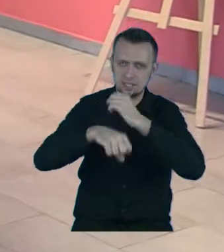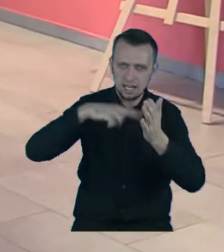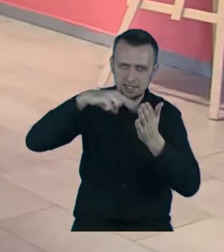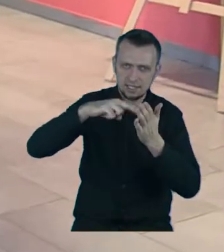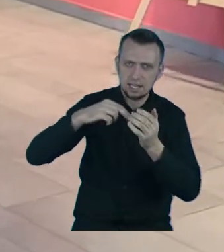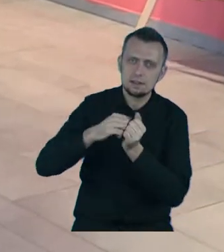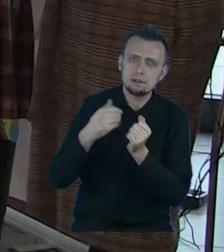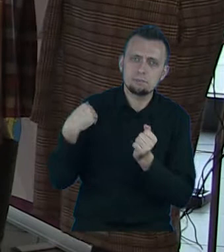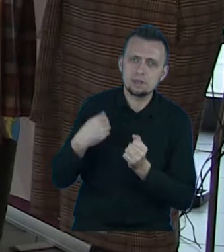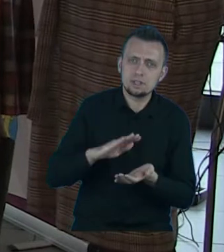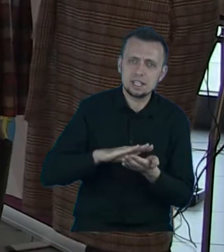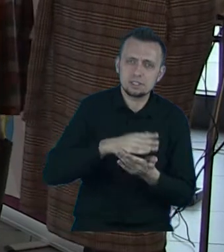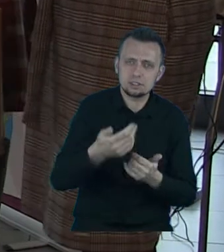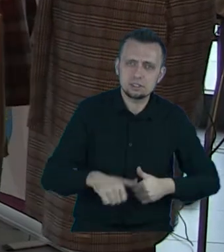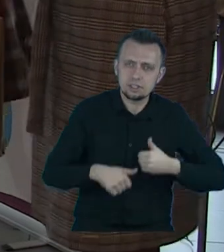wymienionym konkursie.